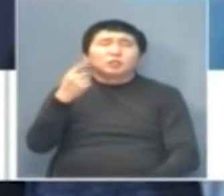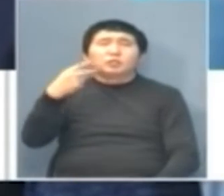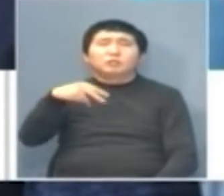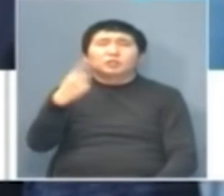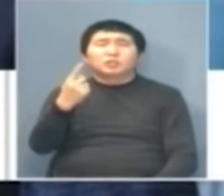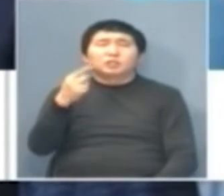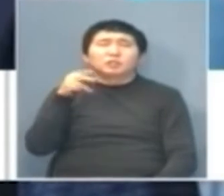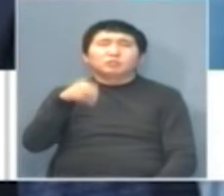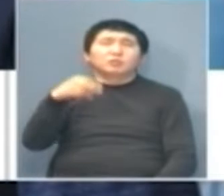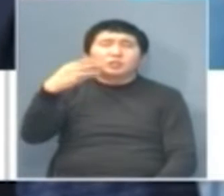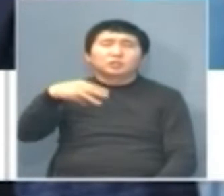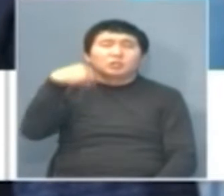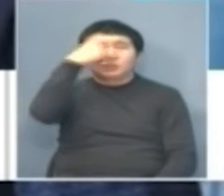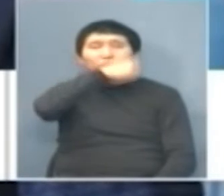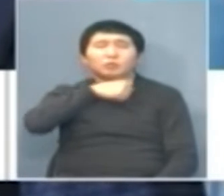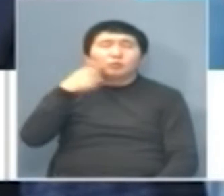2021-2030 год.